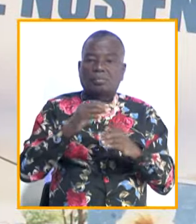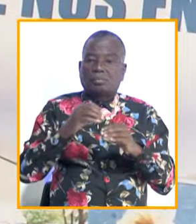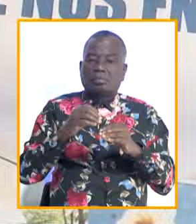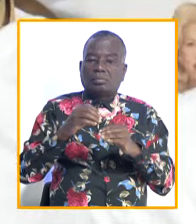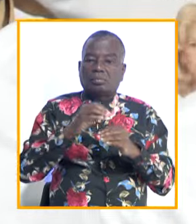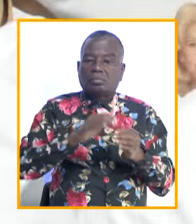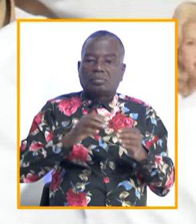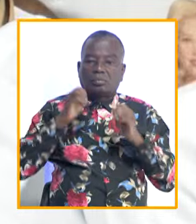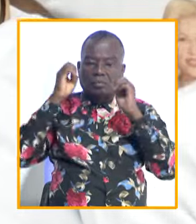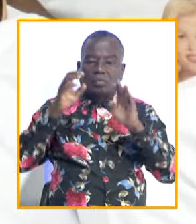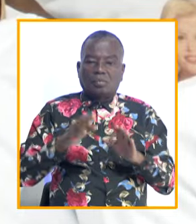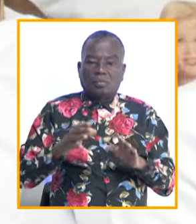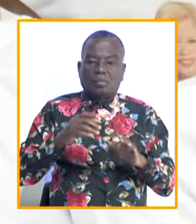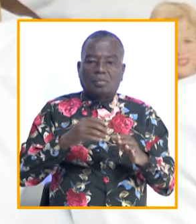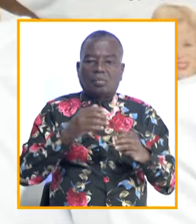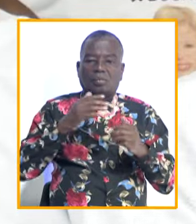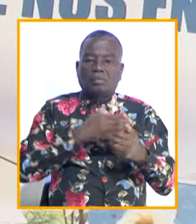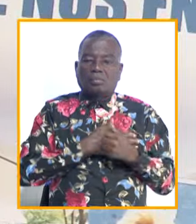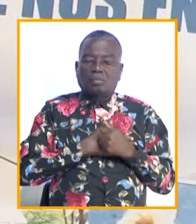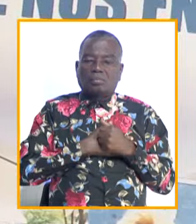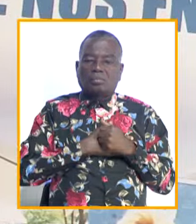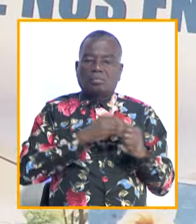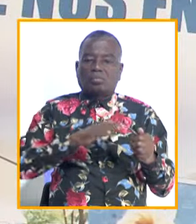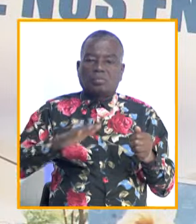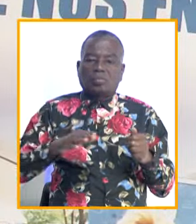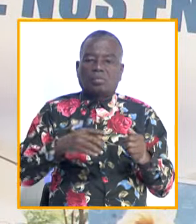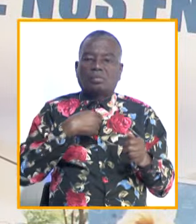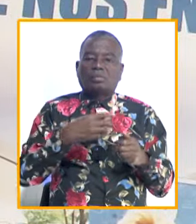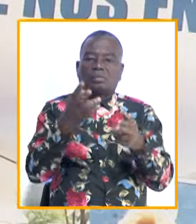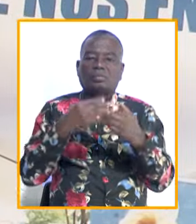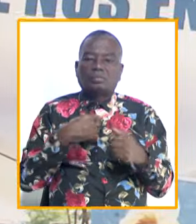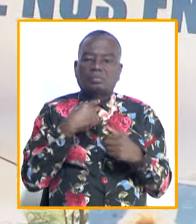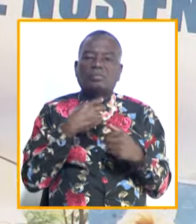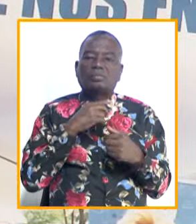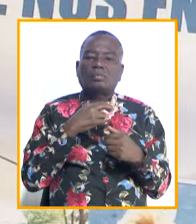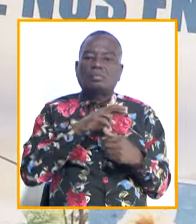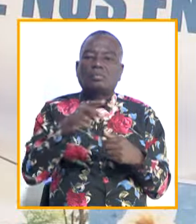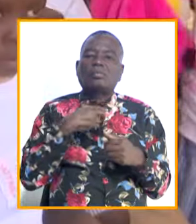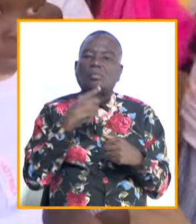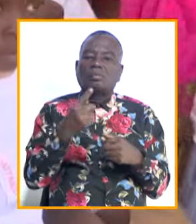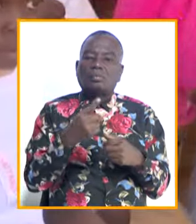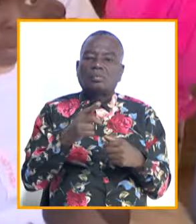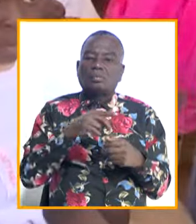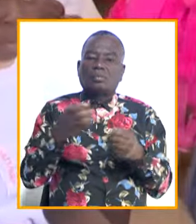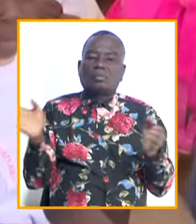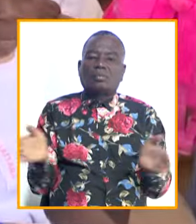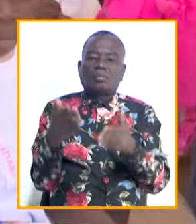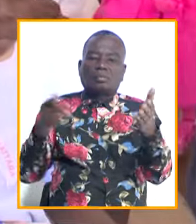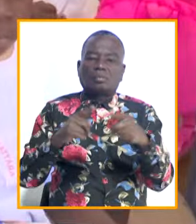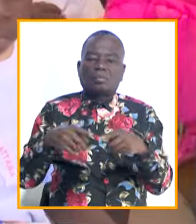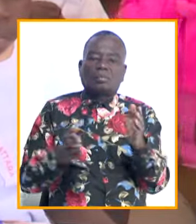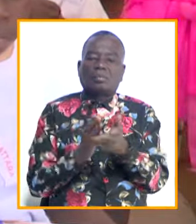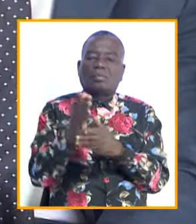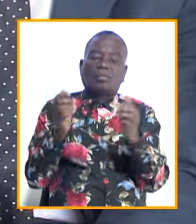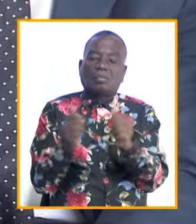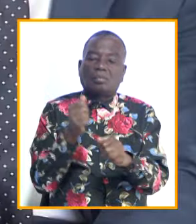ainsi qu'aux enseignants. Mes chers enfants, j'aimerais à présent m'adresser à vous pour vous encourager à bien travailler à l'école et